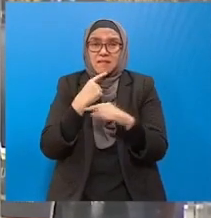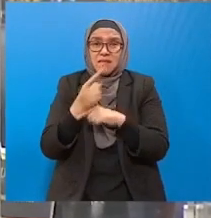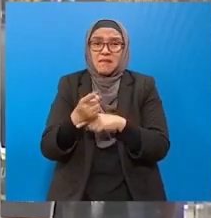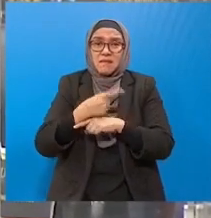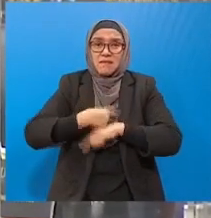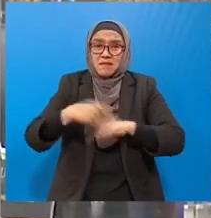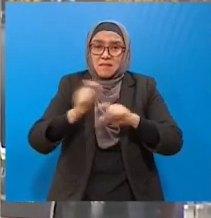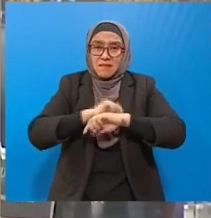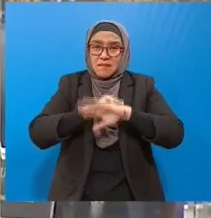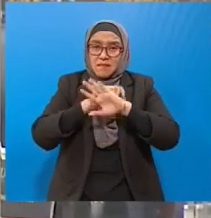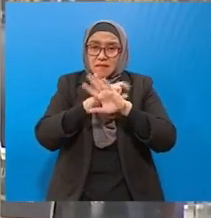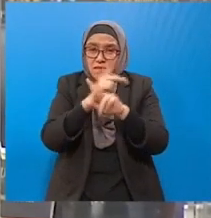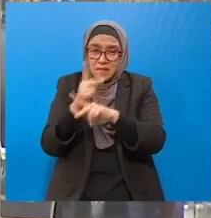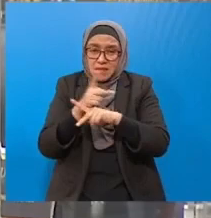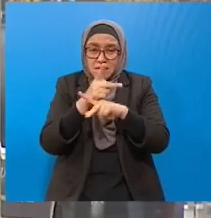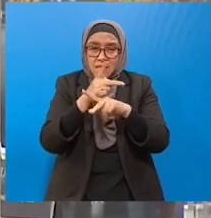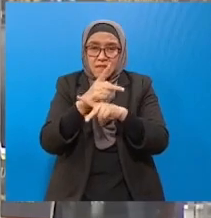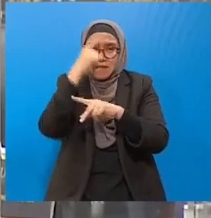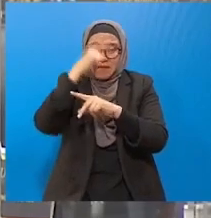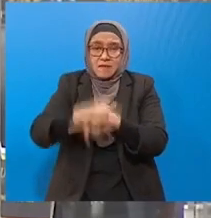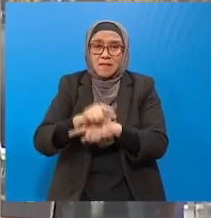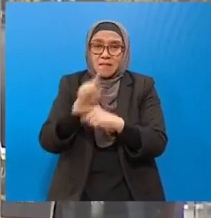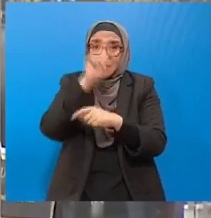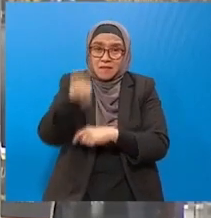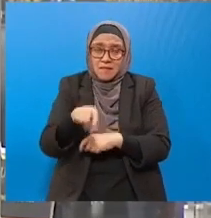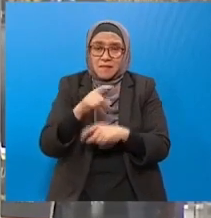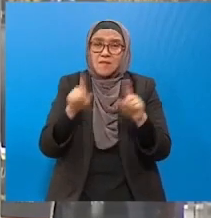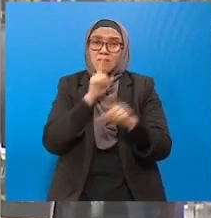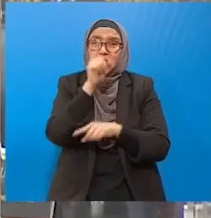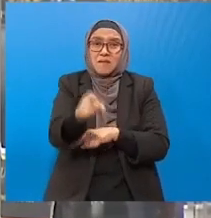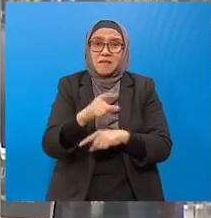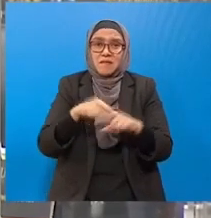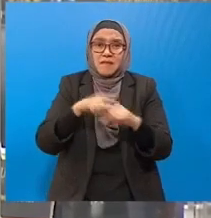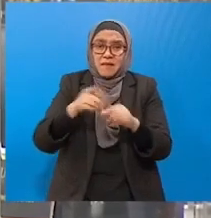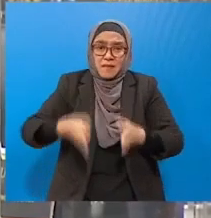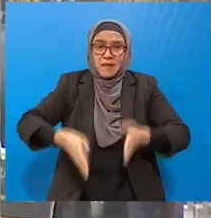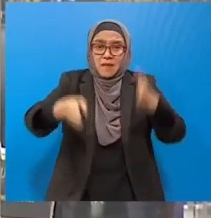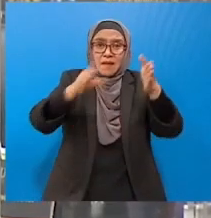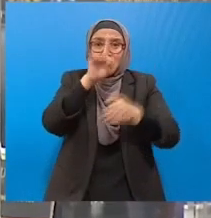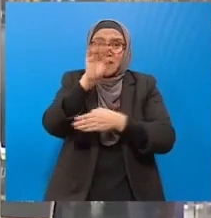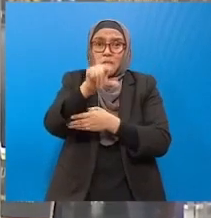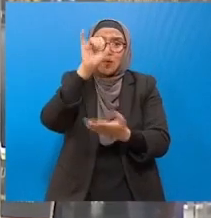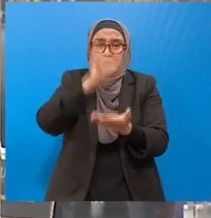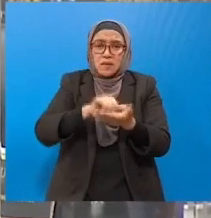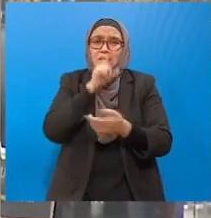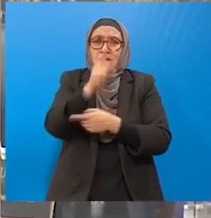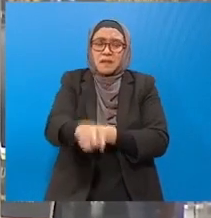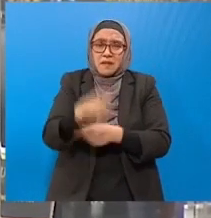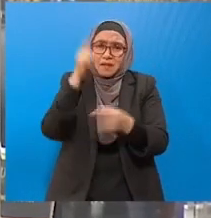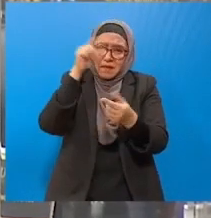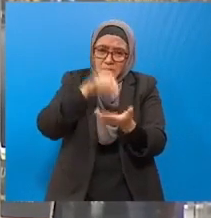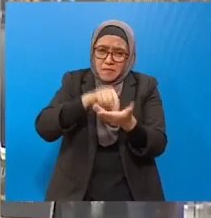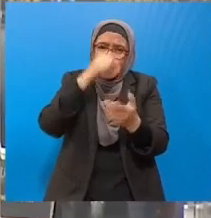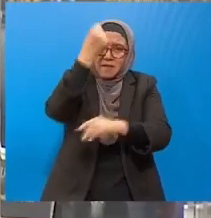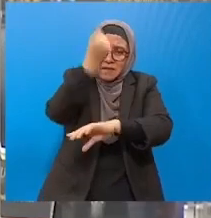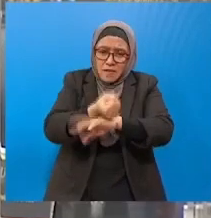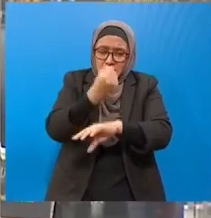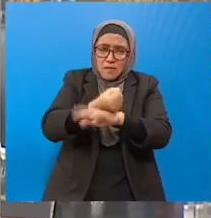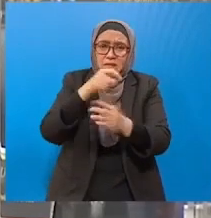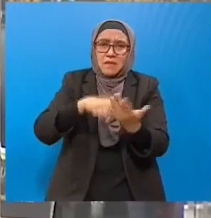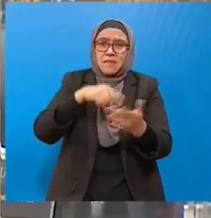ddabong kejawang merupakan jalan persekutuan pengesahan telah dibuat dengan tertawanya batu penanda Jalan bonobo 66